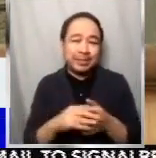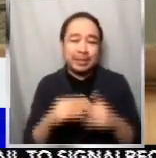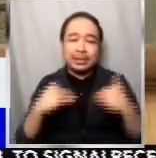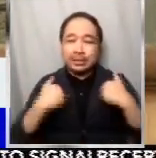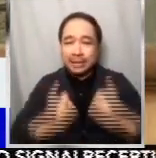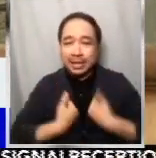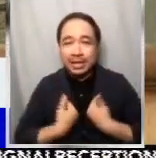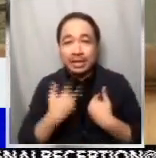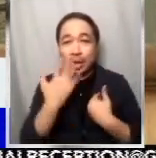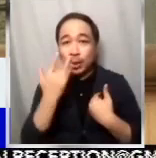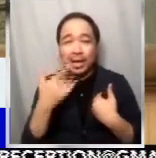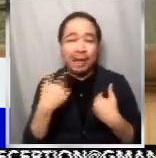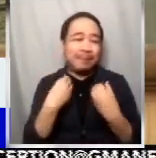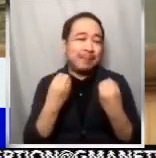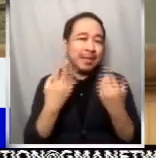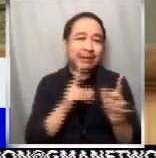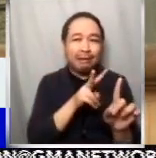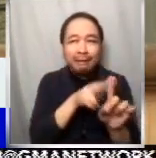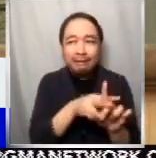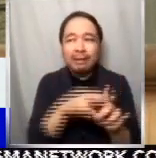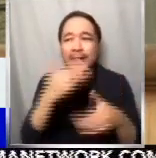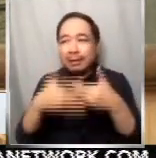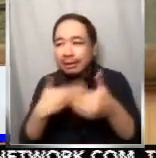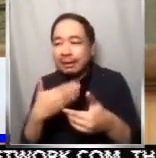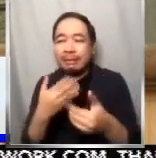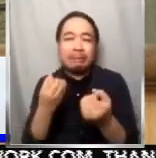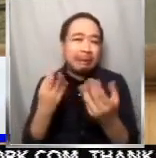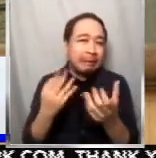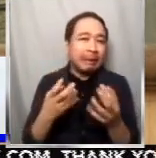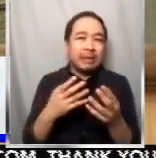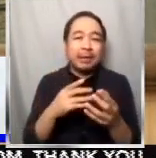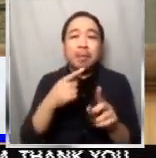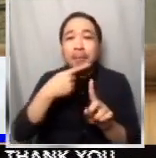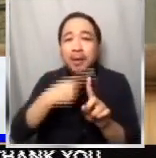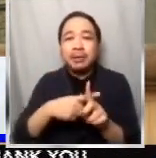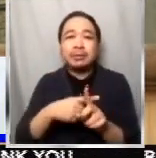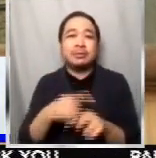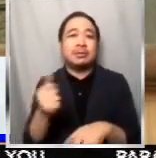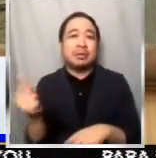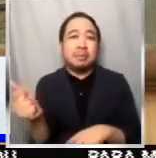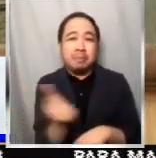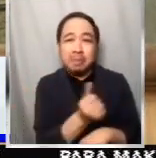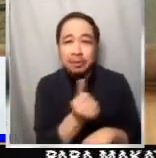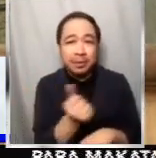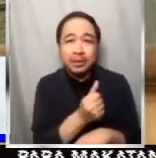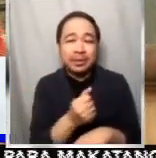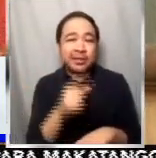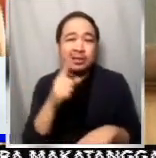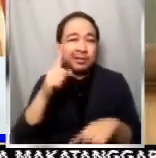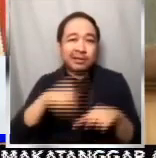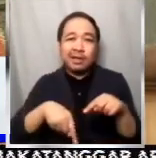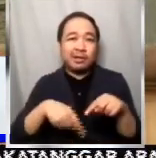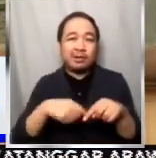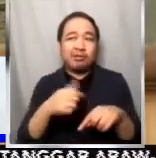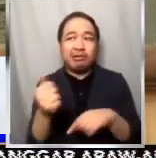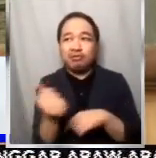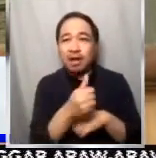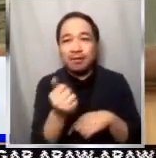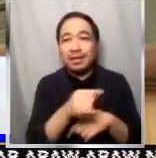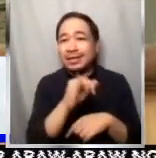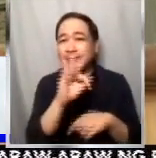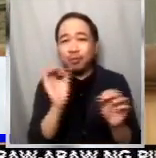pang lalakadin. Eh siyempre, tapos ang biyahe pa naman eh, hindi ka naman pwedeng makapag-travel ng walang mga ano